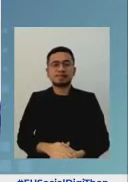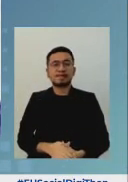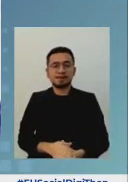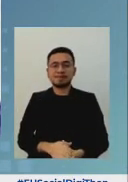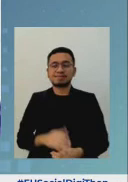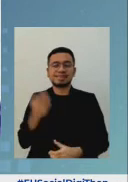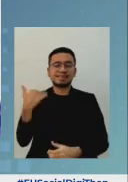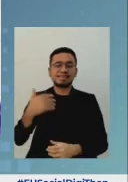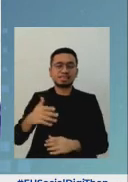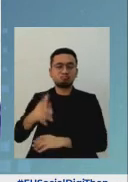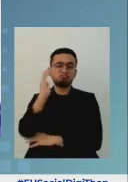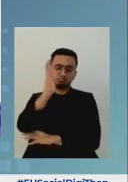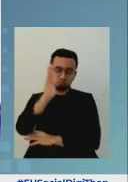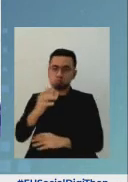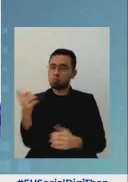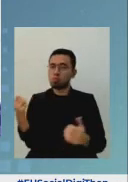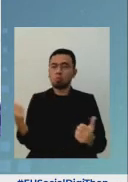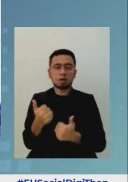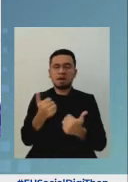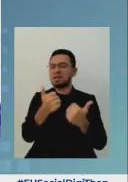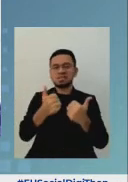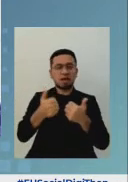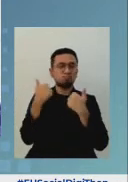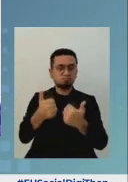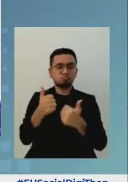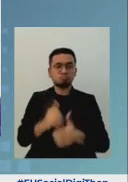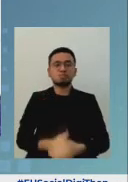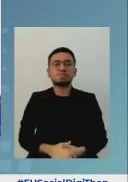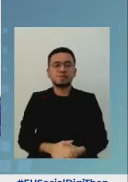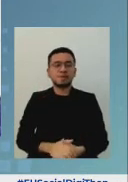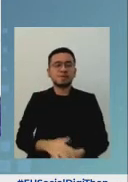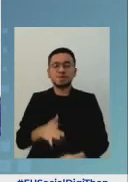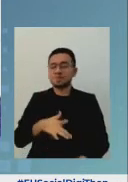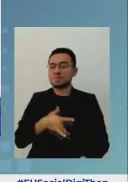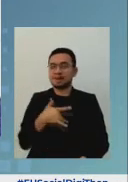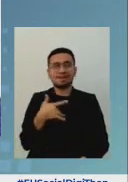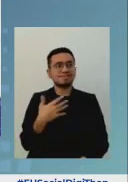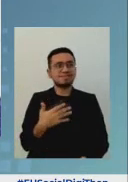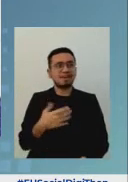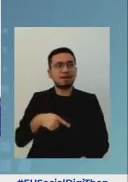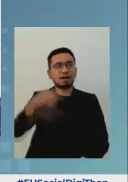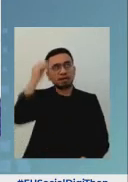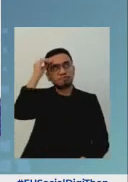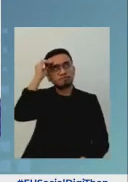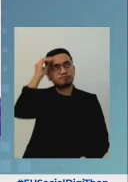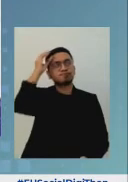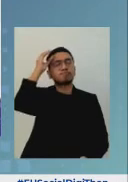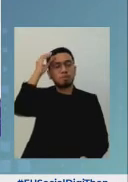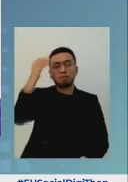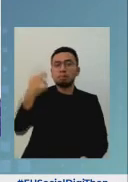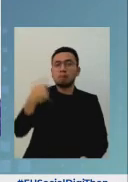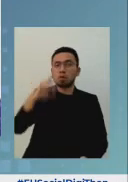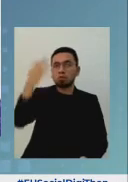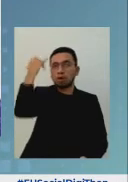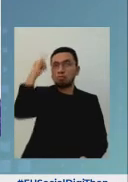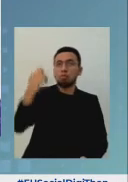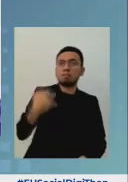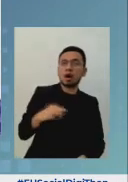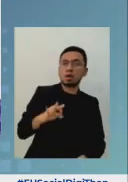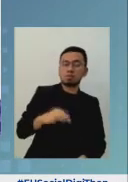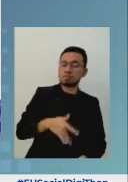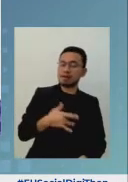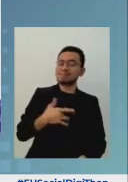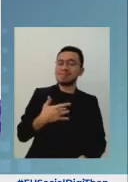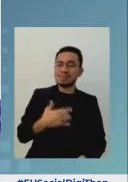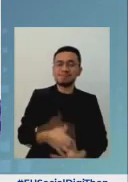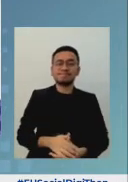luar biasa banget. Saya sendiri rasanya mendapatkan insight baru nih ya, untuk nanti, wah ini ilmu-ilmu baru ini dari kakak-kakak